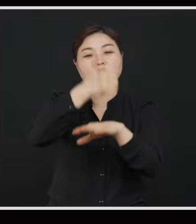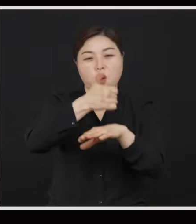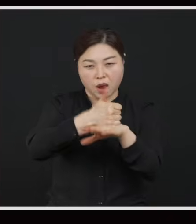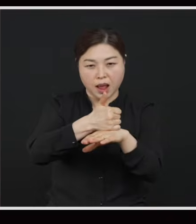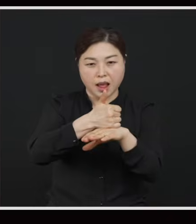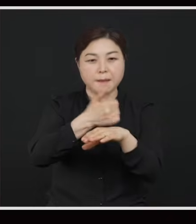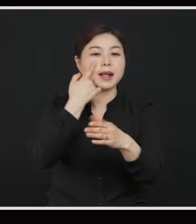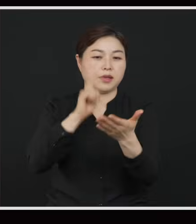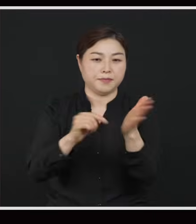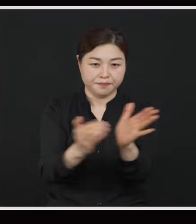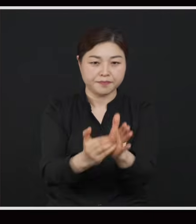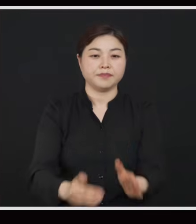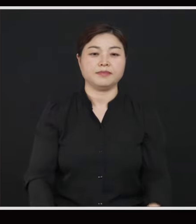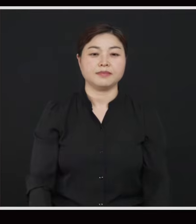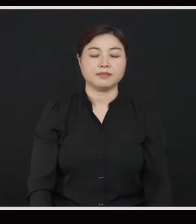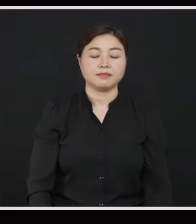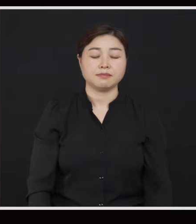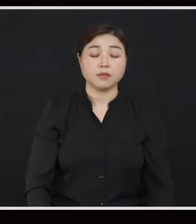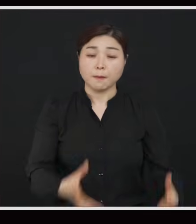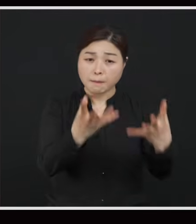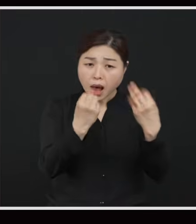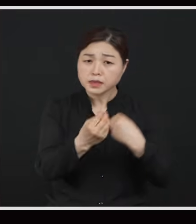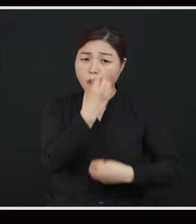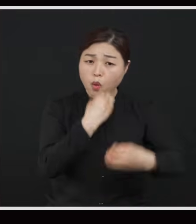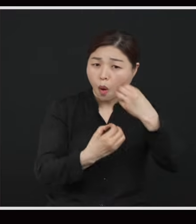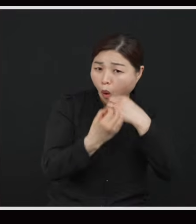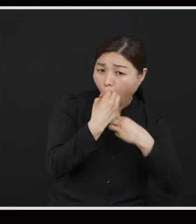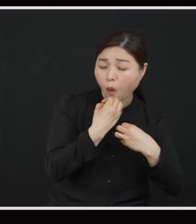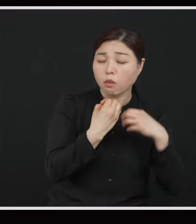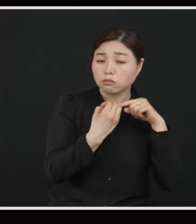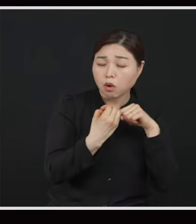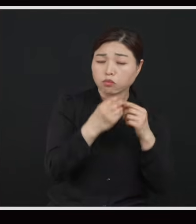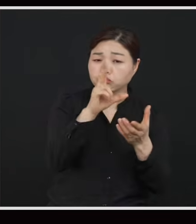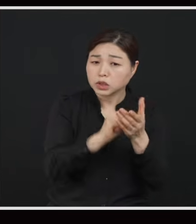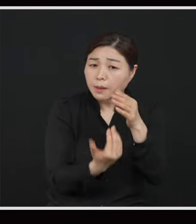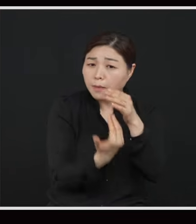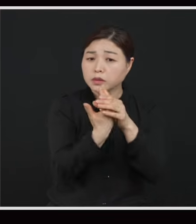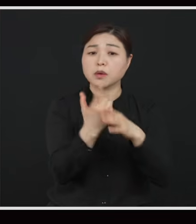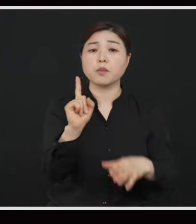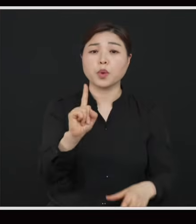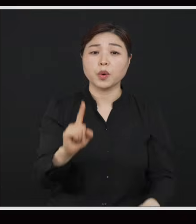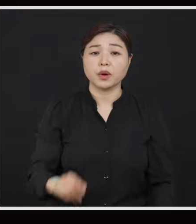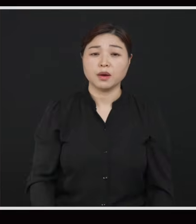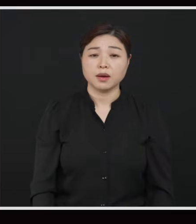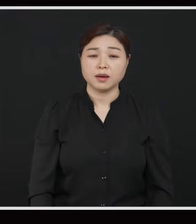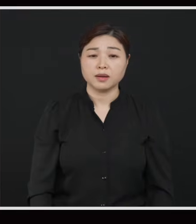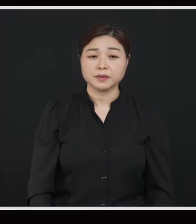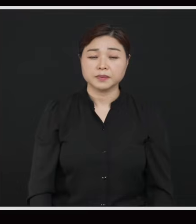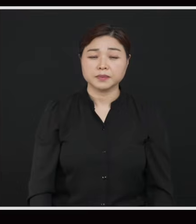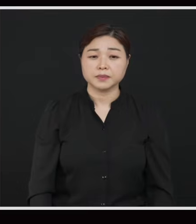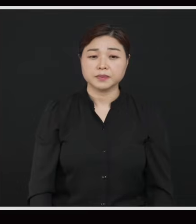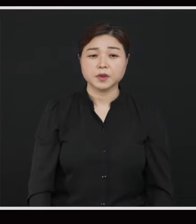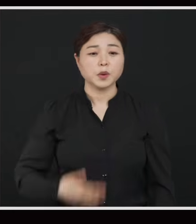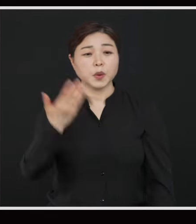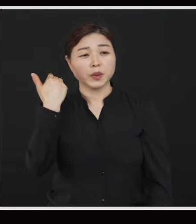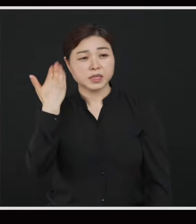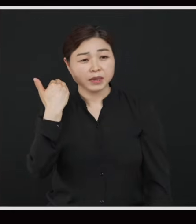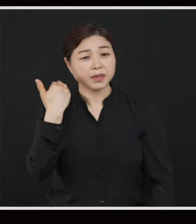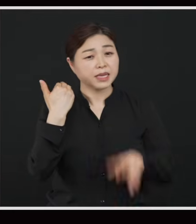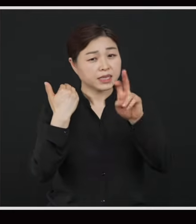상태입니다. 그럼 많이 먹으면은 도대체 뭐가 문제인데,